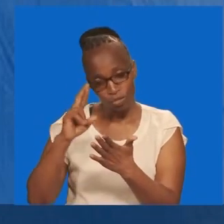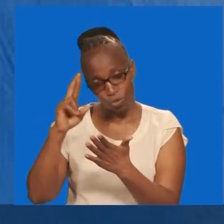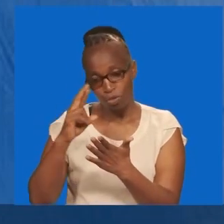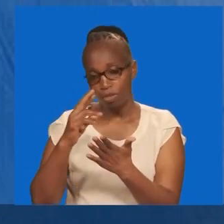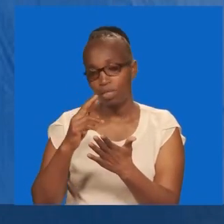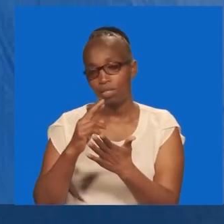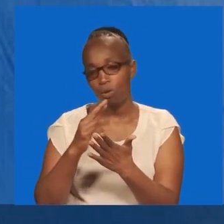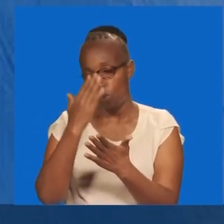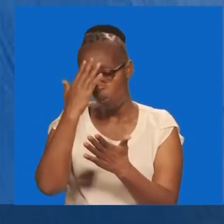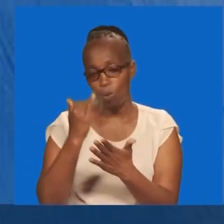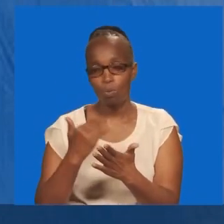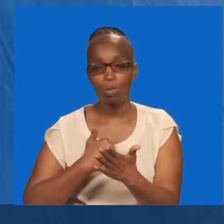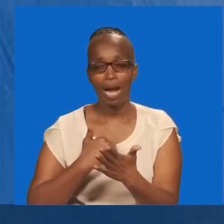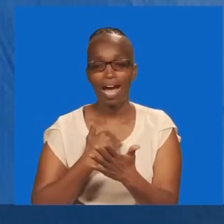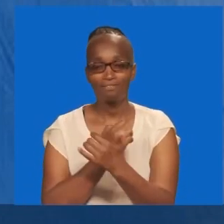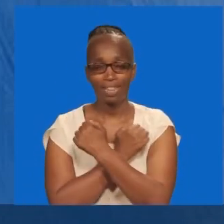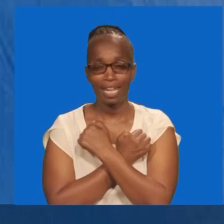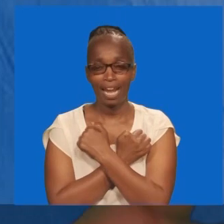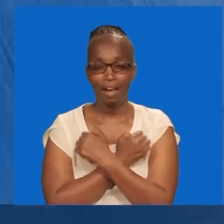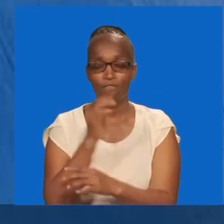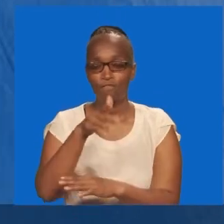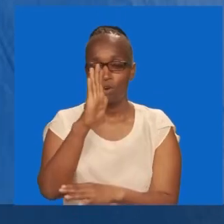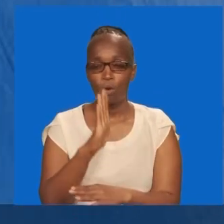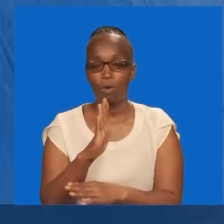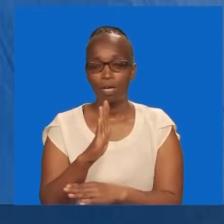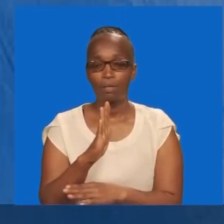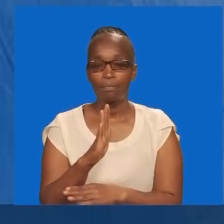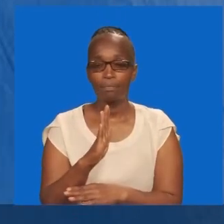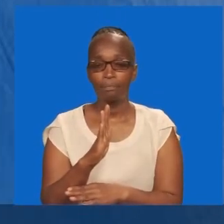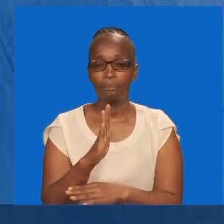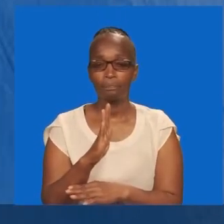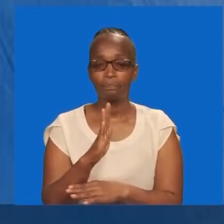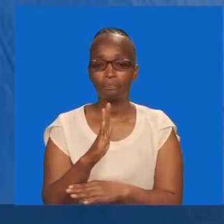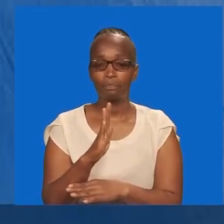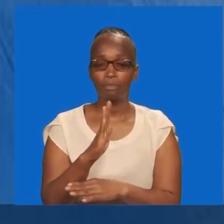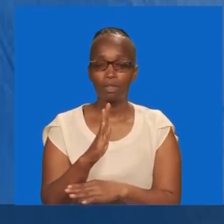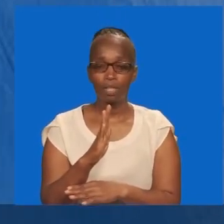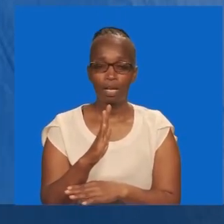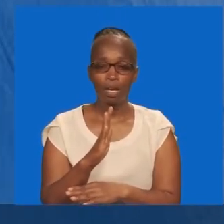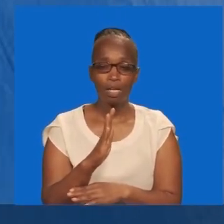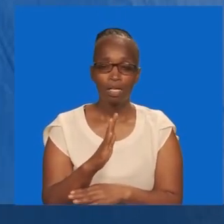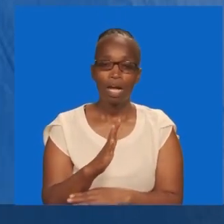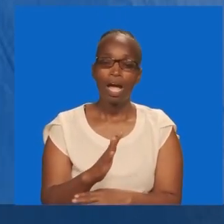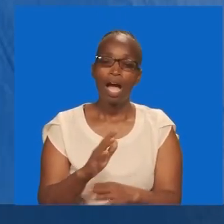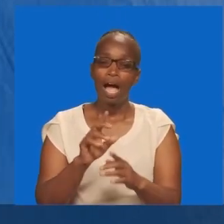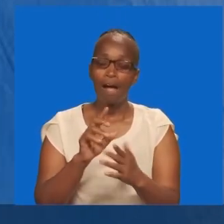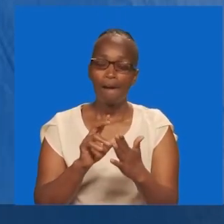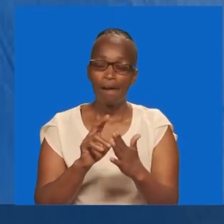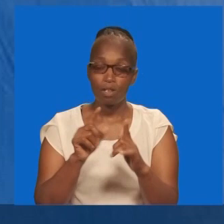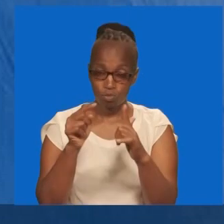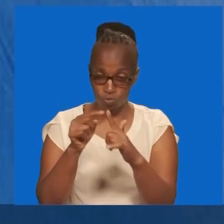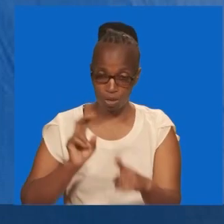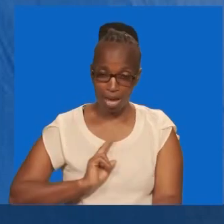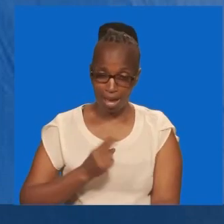cha Mungu cha upendo. Na ikiwa ni chanzo cha Mungu cha upendo, tunasema nini?